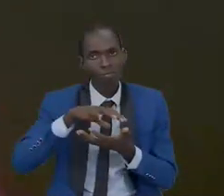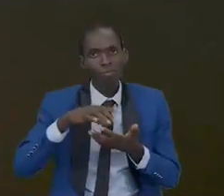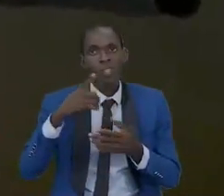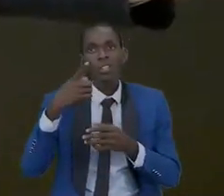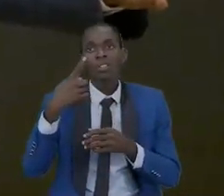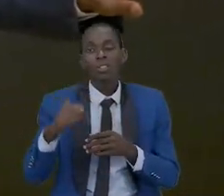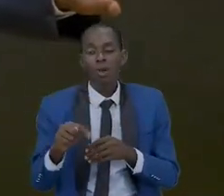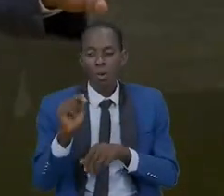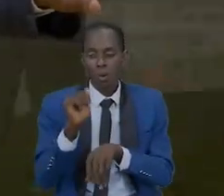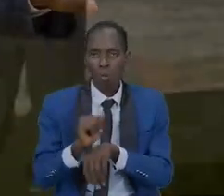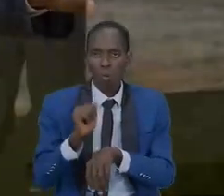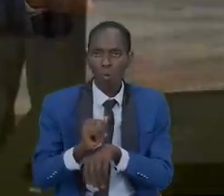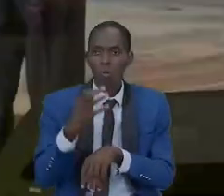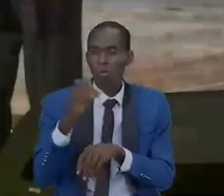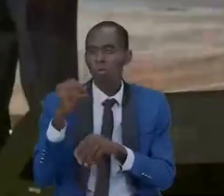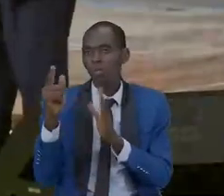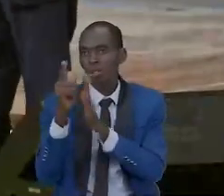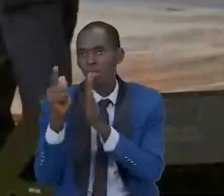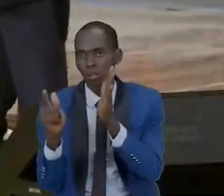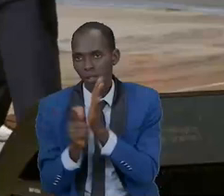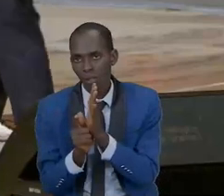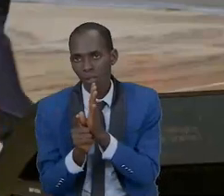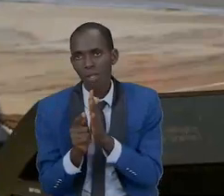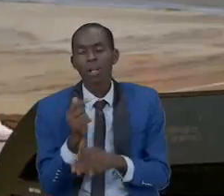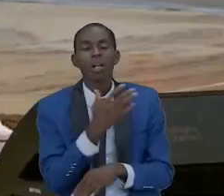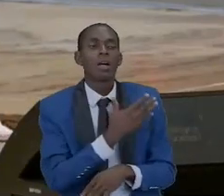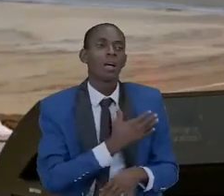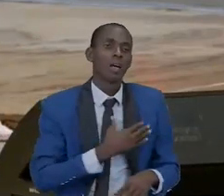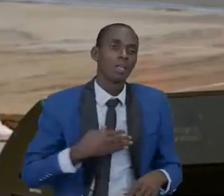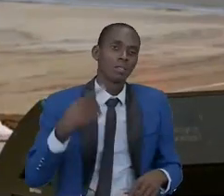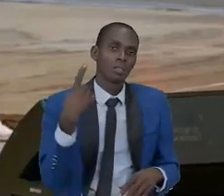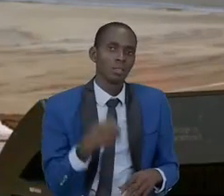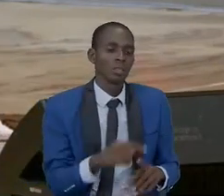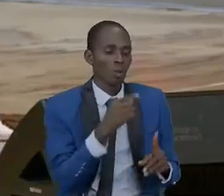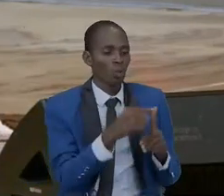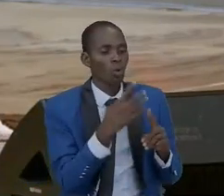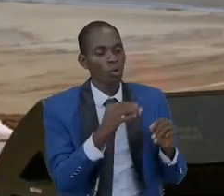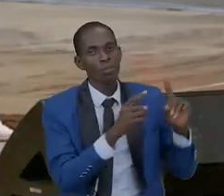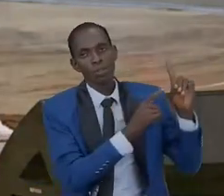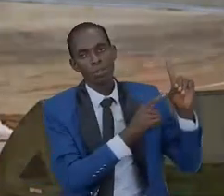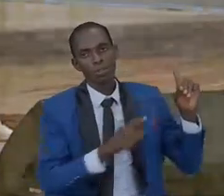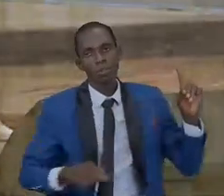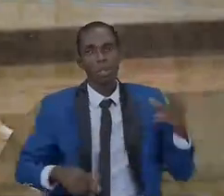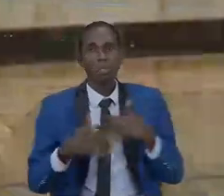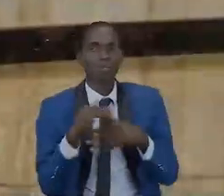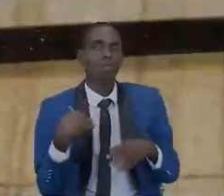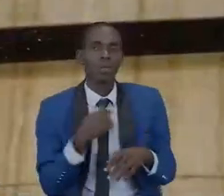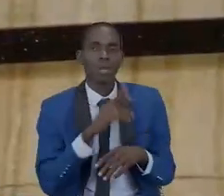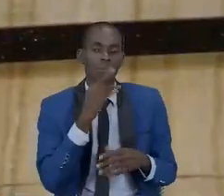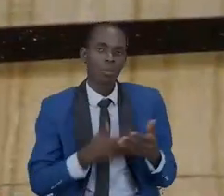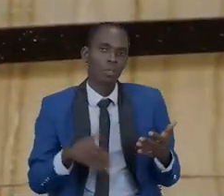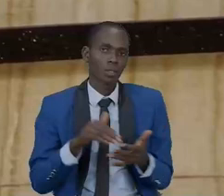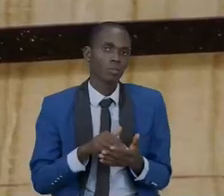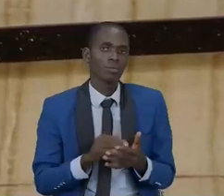les oeuvres de la loi avec les oeuvres du Seigneur après